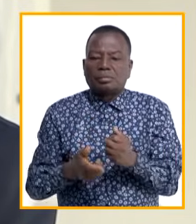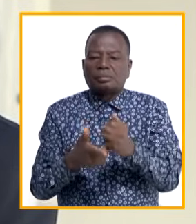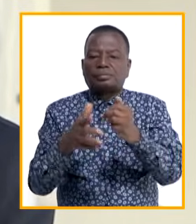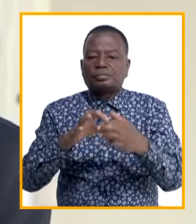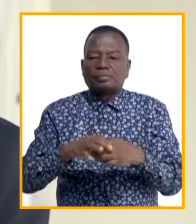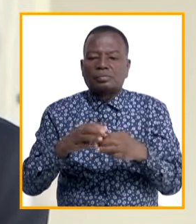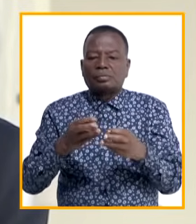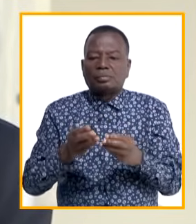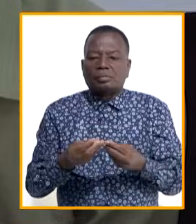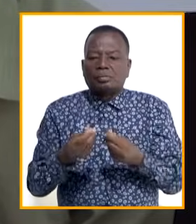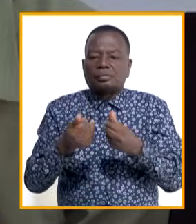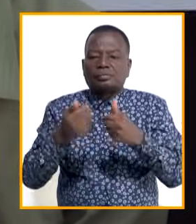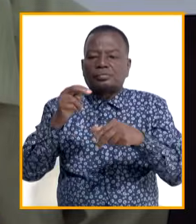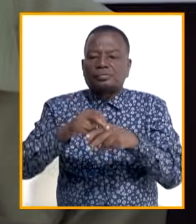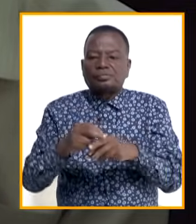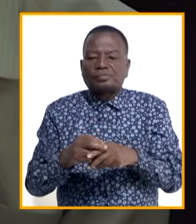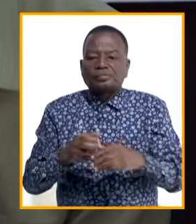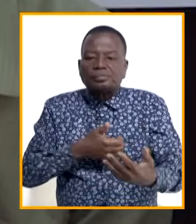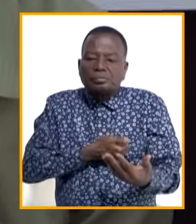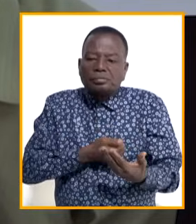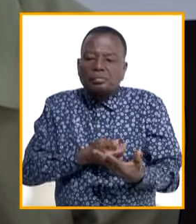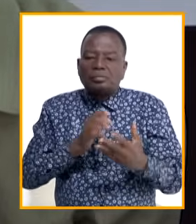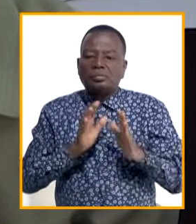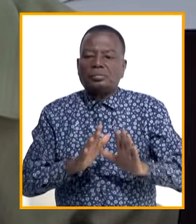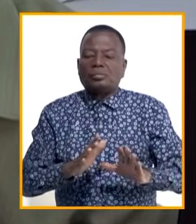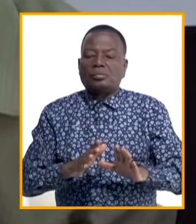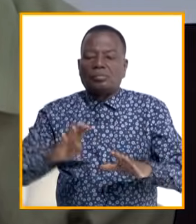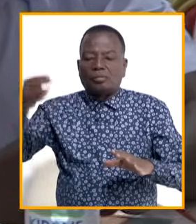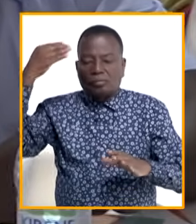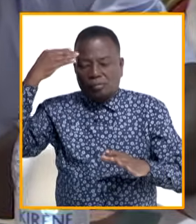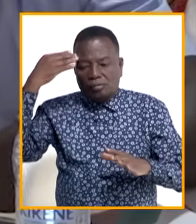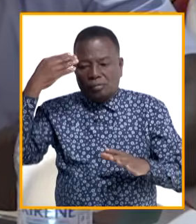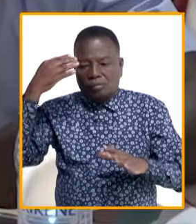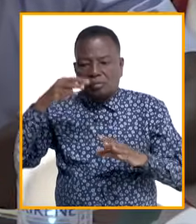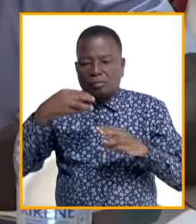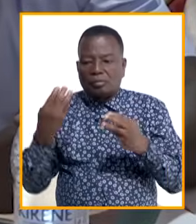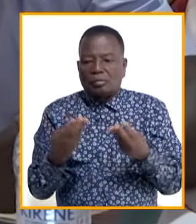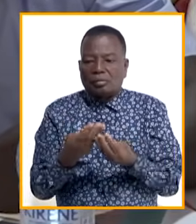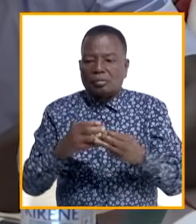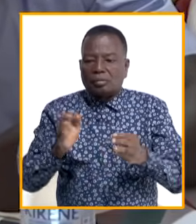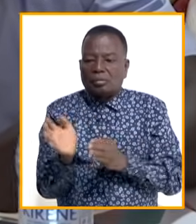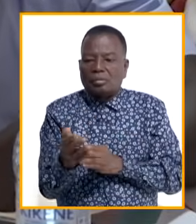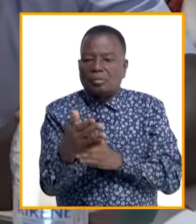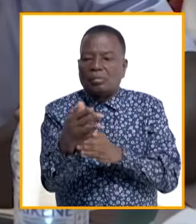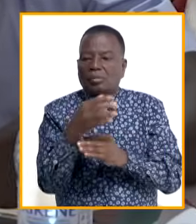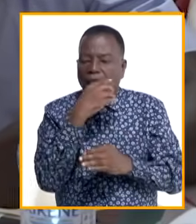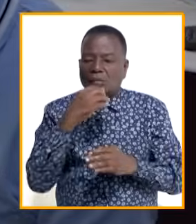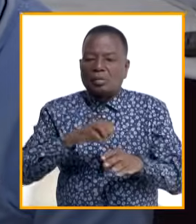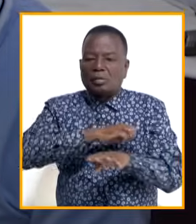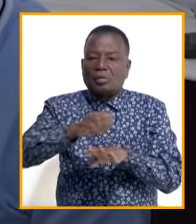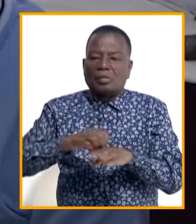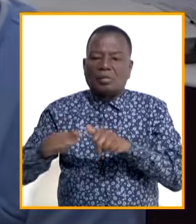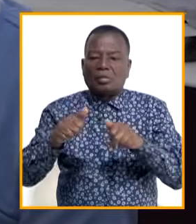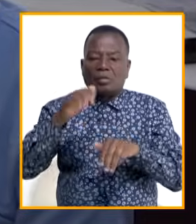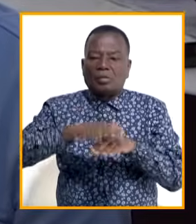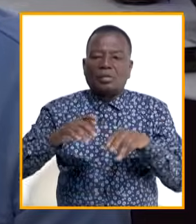la reproduction, de l'élevage laveur et de l'alevinage, le ministère des Ressources animales et halieutiques engage des actions sur le